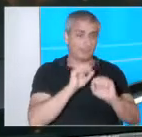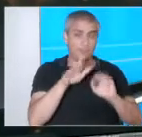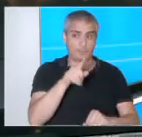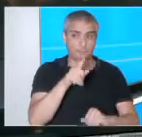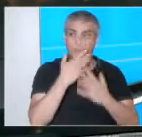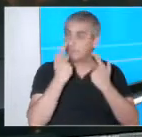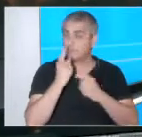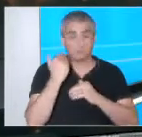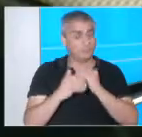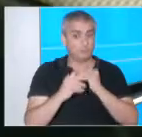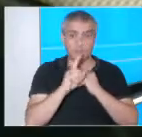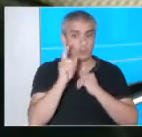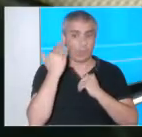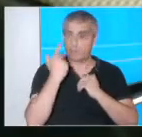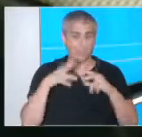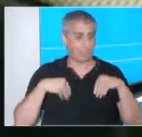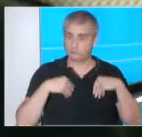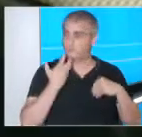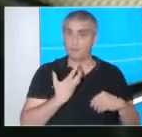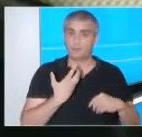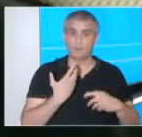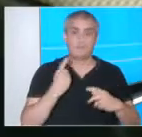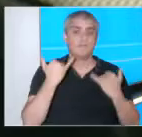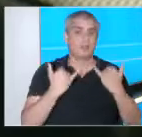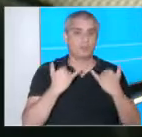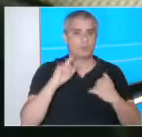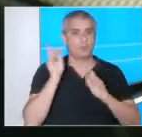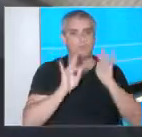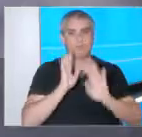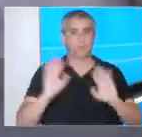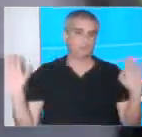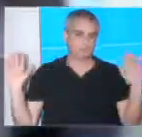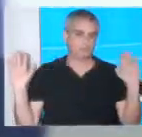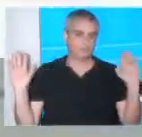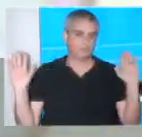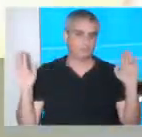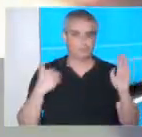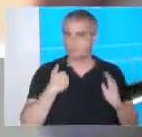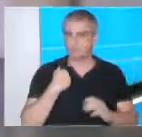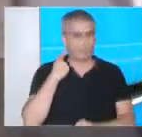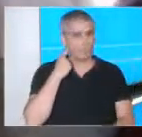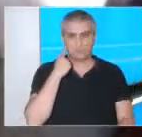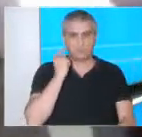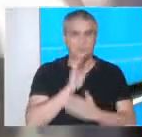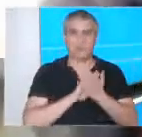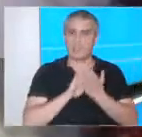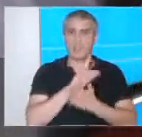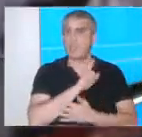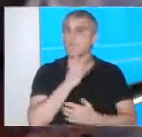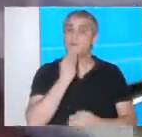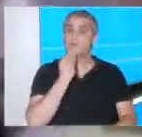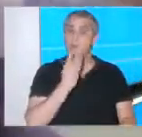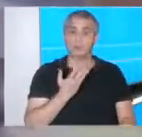מה שמתברר שבסוף כנראה לא הייתה הסכמה של רבנים. הקופן, אבל היום כולם מתנגדים לדבר הזה. אני לא שמעתי אף פעם